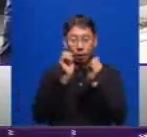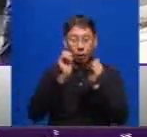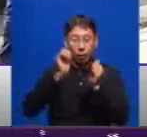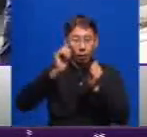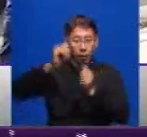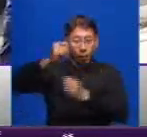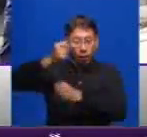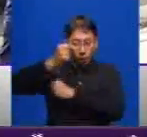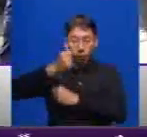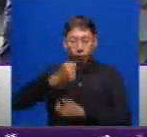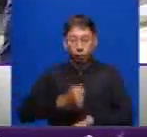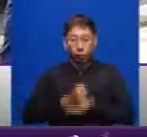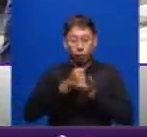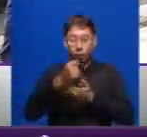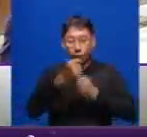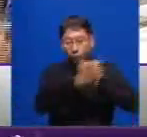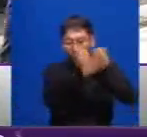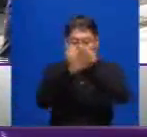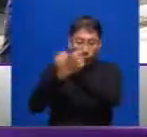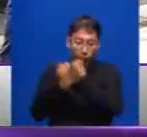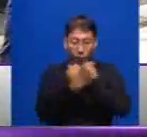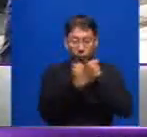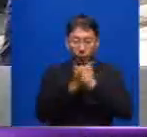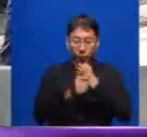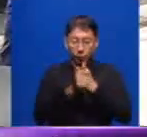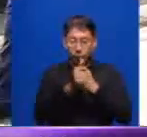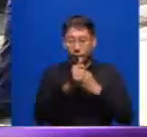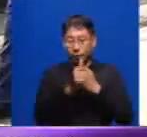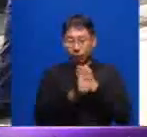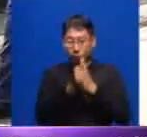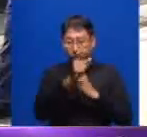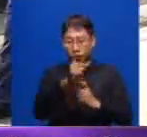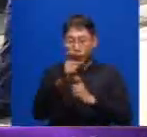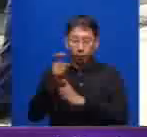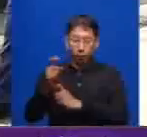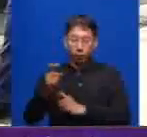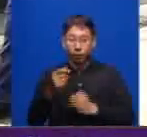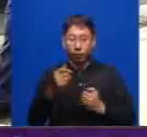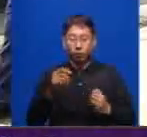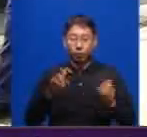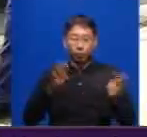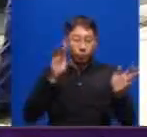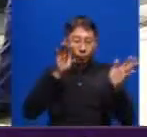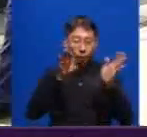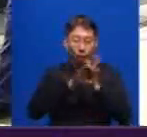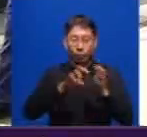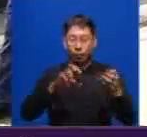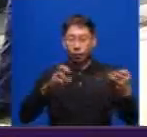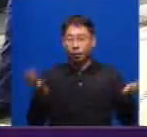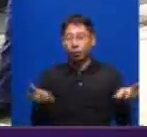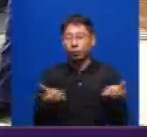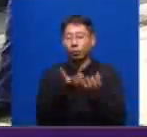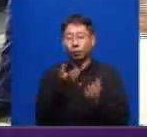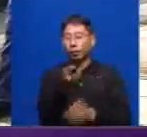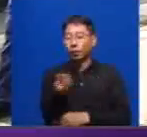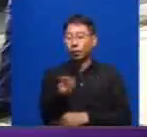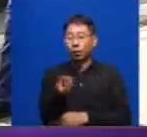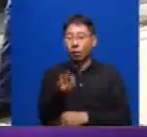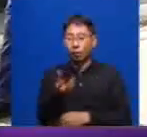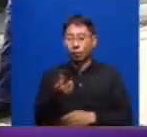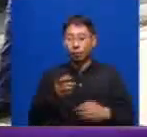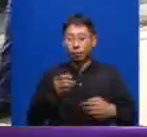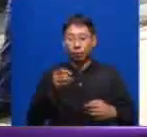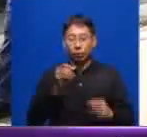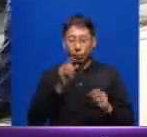คอยคุ้มกันในส่วนของม็อบ แสดงว่าก็มีกระทบบ้างในภาพลักษณ์แต่ก็ไม่มาก ไม่มากแต่เราต้องอธิบายเขาเข้า